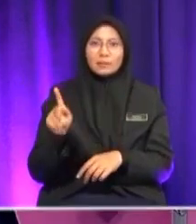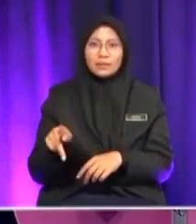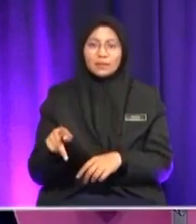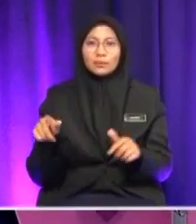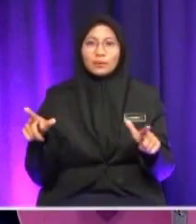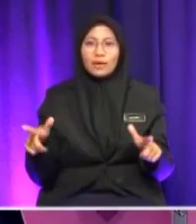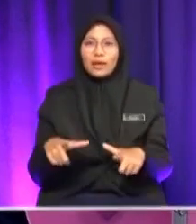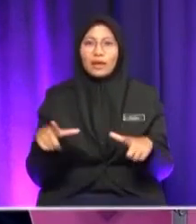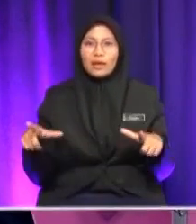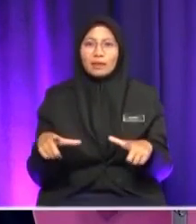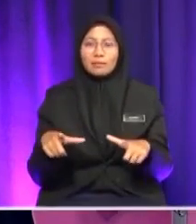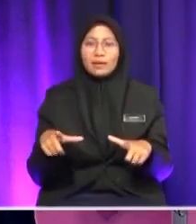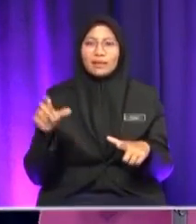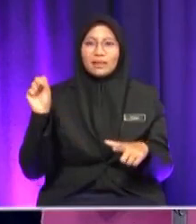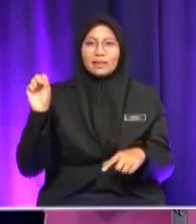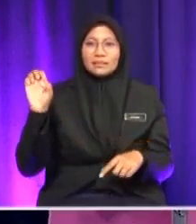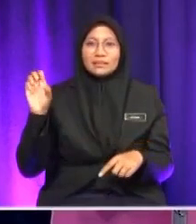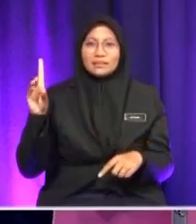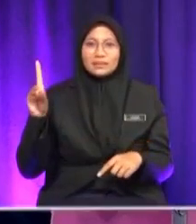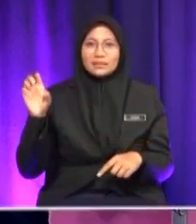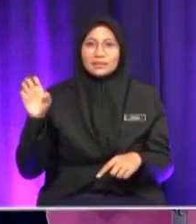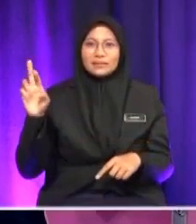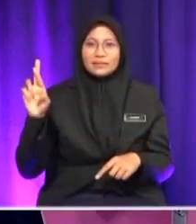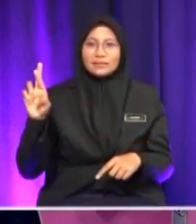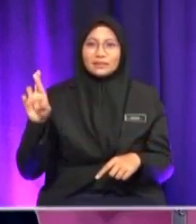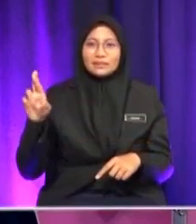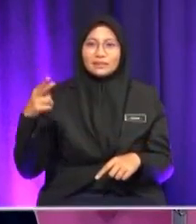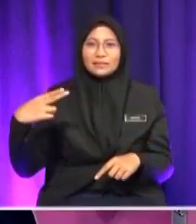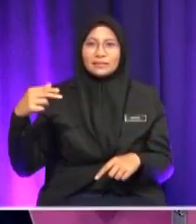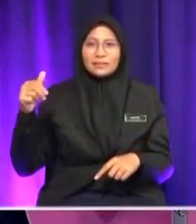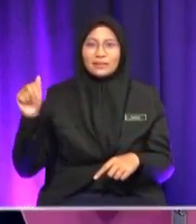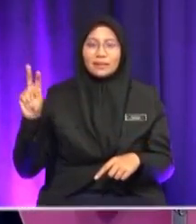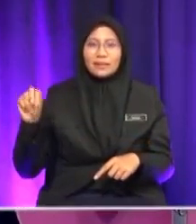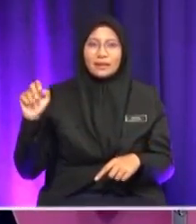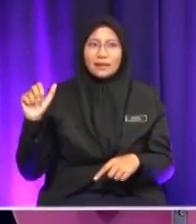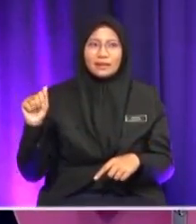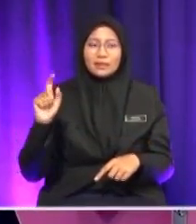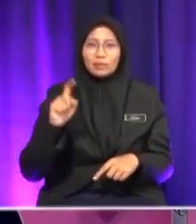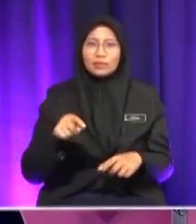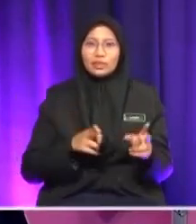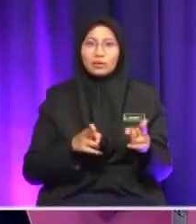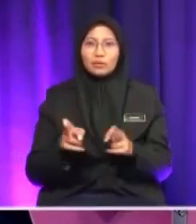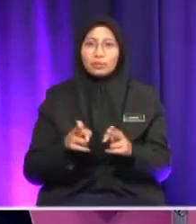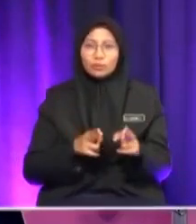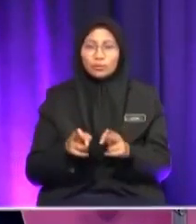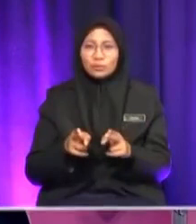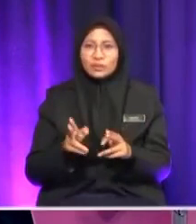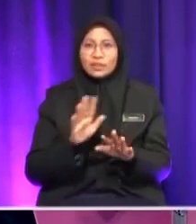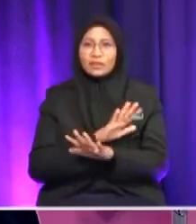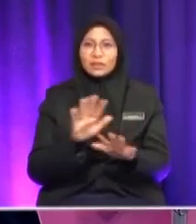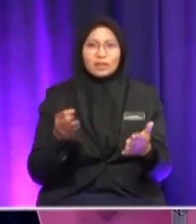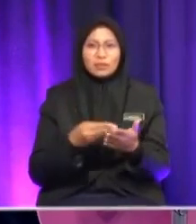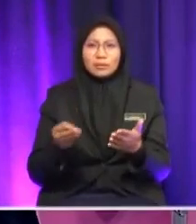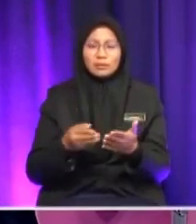mengamalkan sikap kesederhanaan dalam pengurusan duit kita. Jangan belanja banyak.